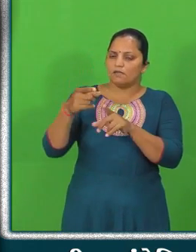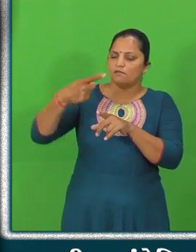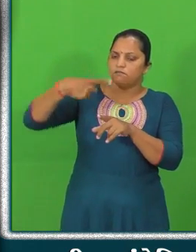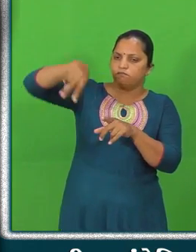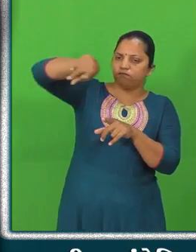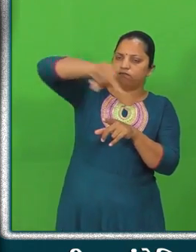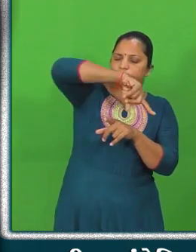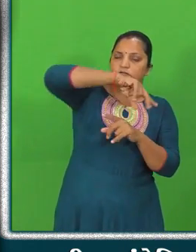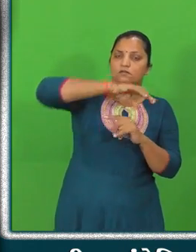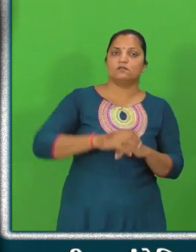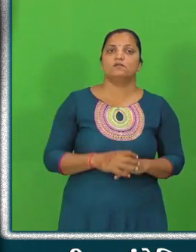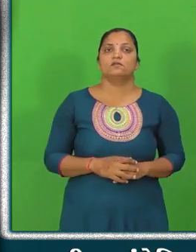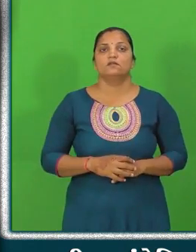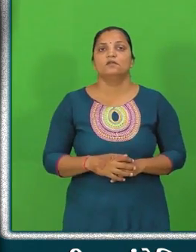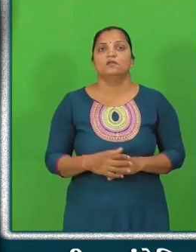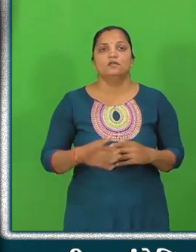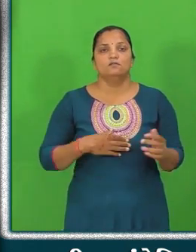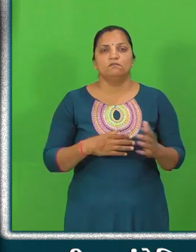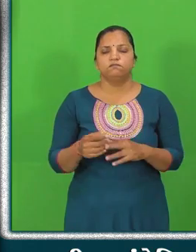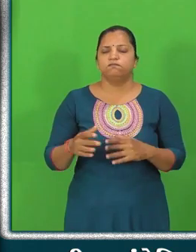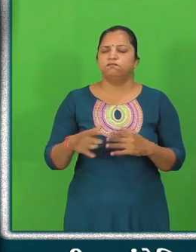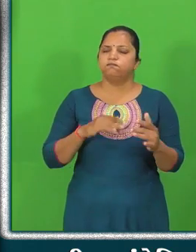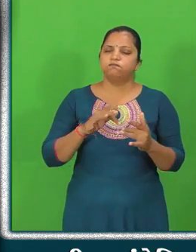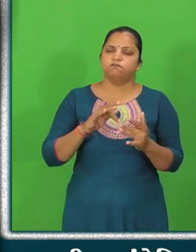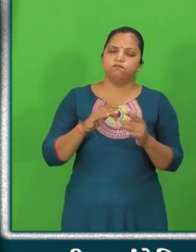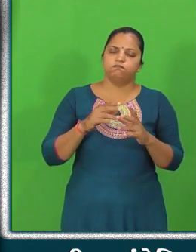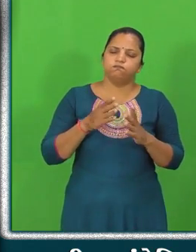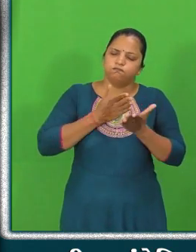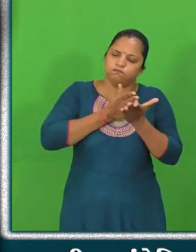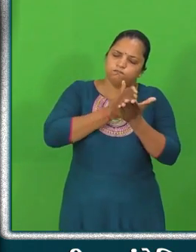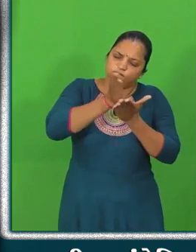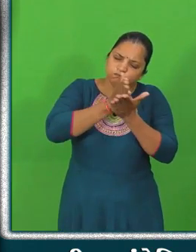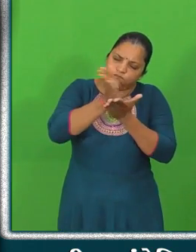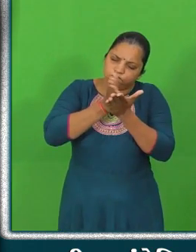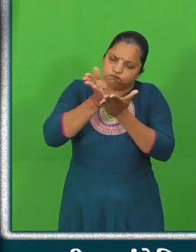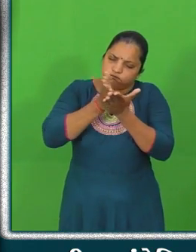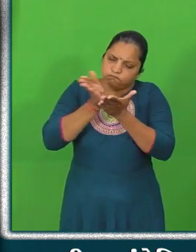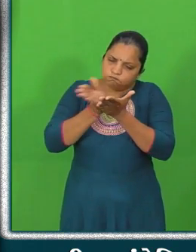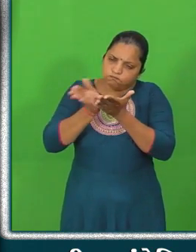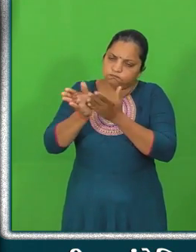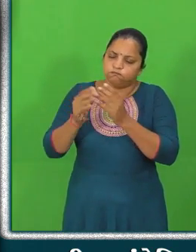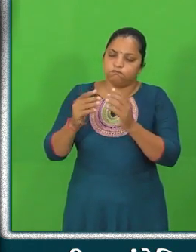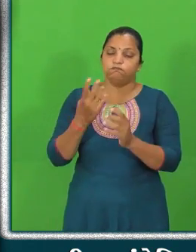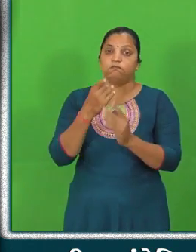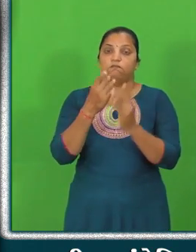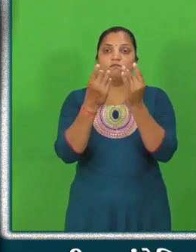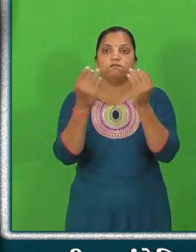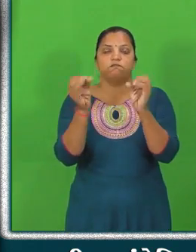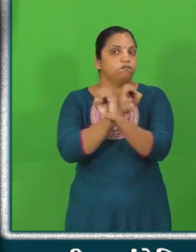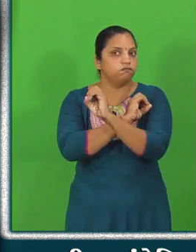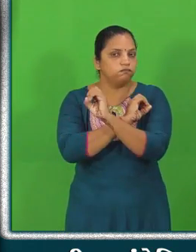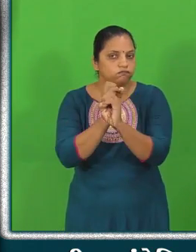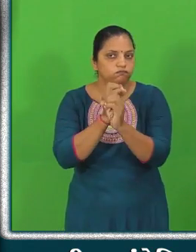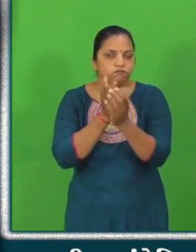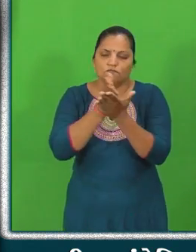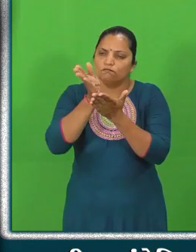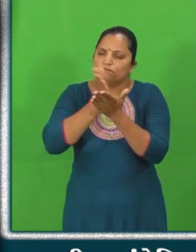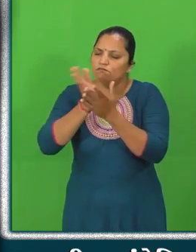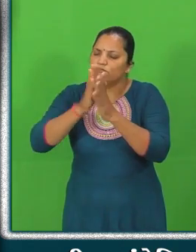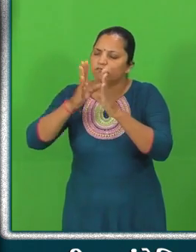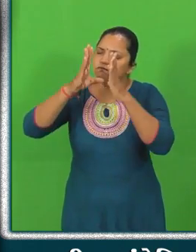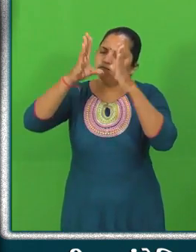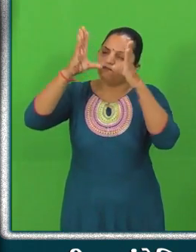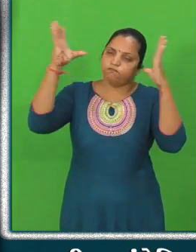જ નીકળે, કારણ કે અહીંથી કોઈ પણ વસ્તુના ઉદગમમાંથી અસંખ્ય ભણી ના શકાય એટલા અનંત કિરણો ઉત્પન્ન થતા